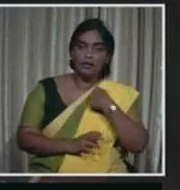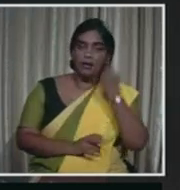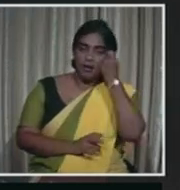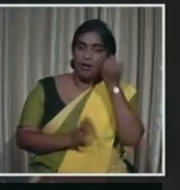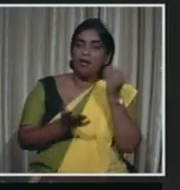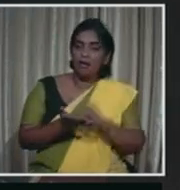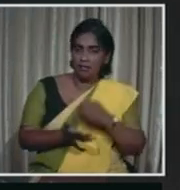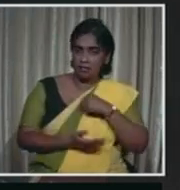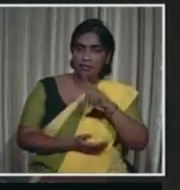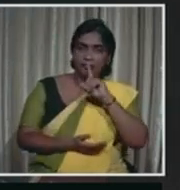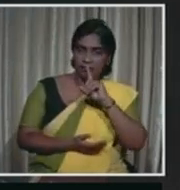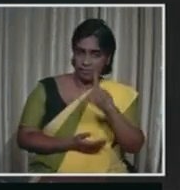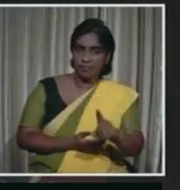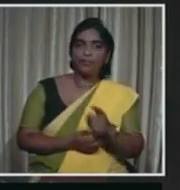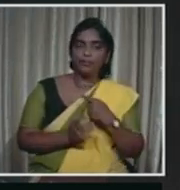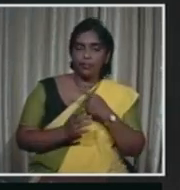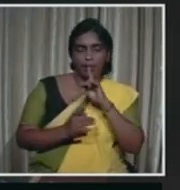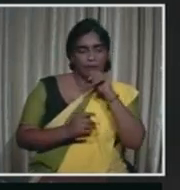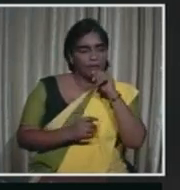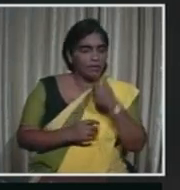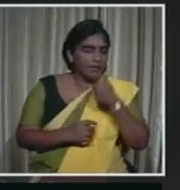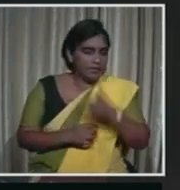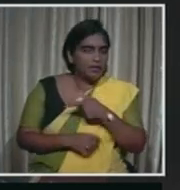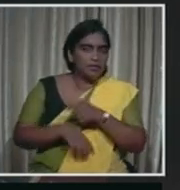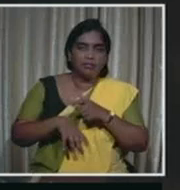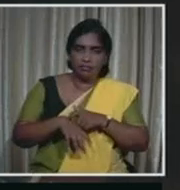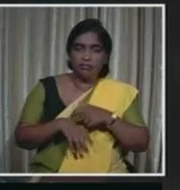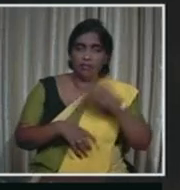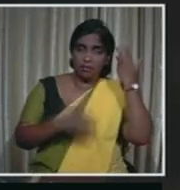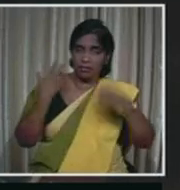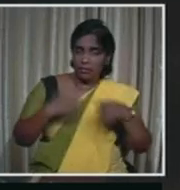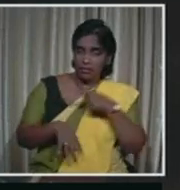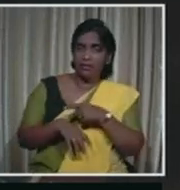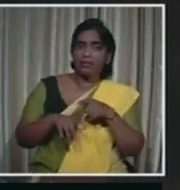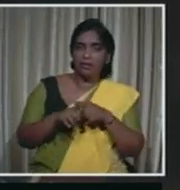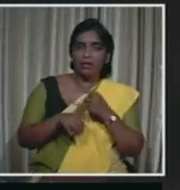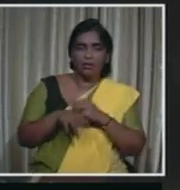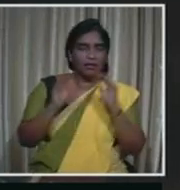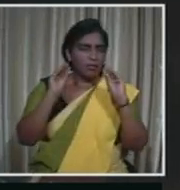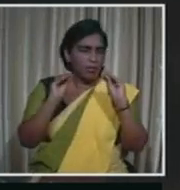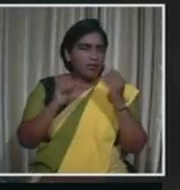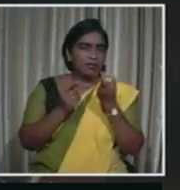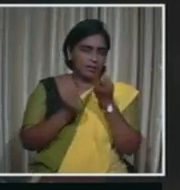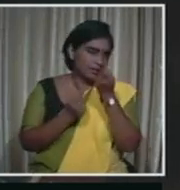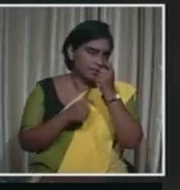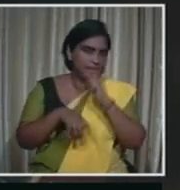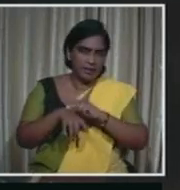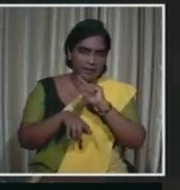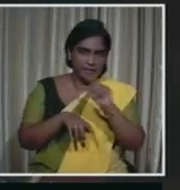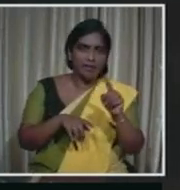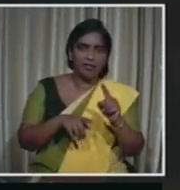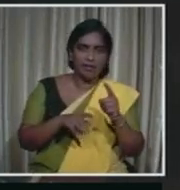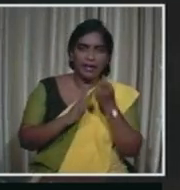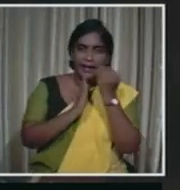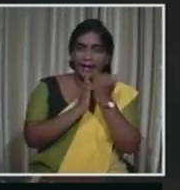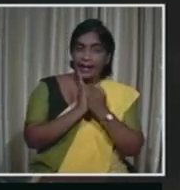නැවතත් වරක් ඉතාමත්ම සංවේදීව අපි පොඩ්ඩක් මදකට අපේ ස්ටෑන්ඩින්